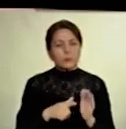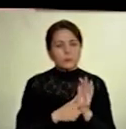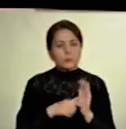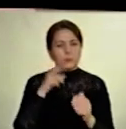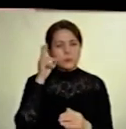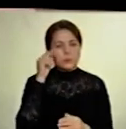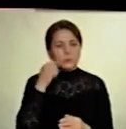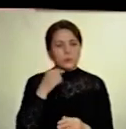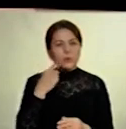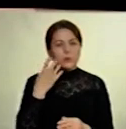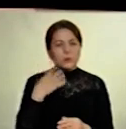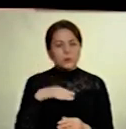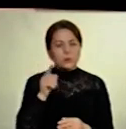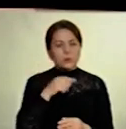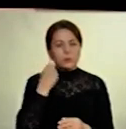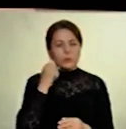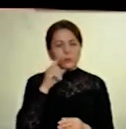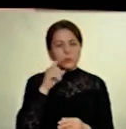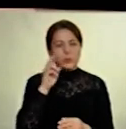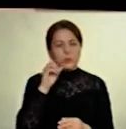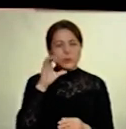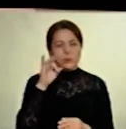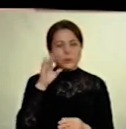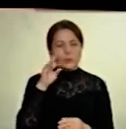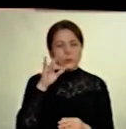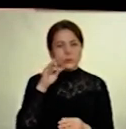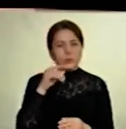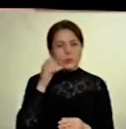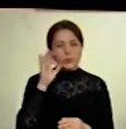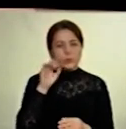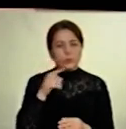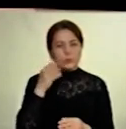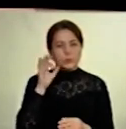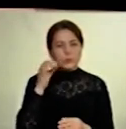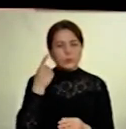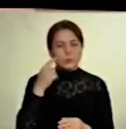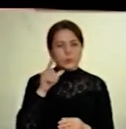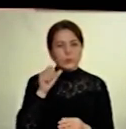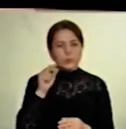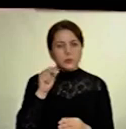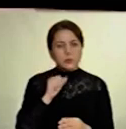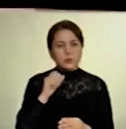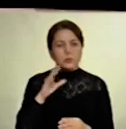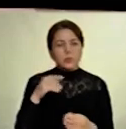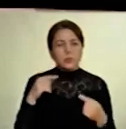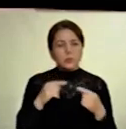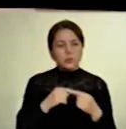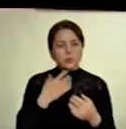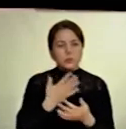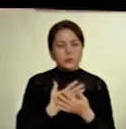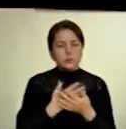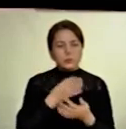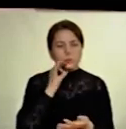0.127 soni 40dan 11 kasrning 0.101 gacha aniqlikdagi taqribiy qiymati